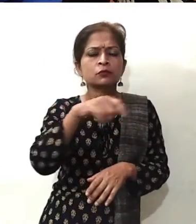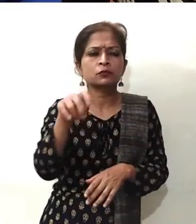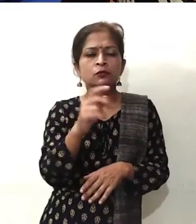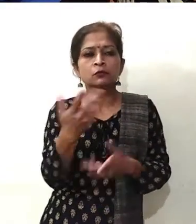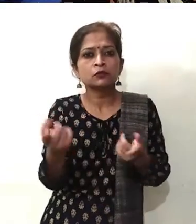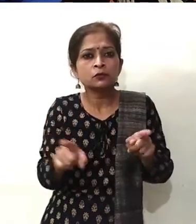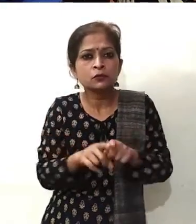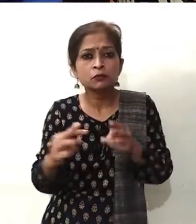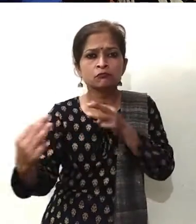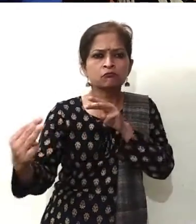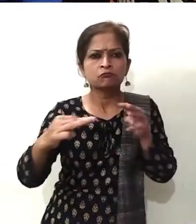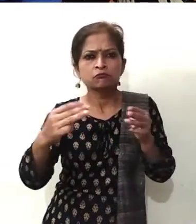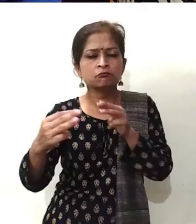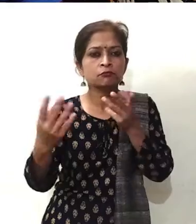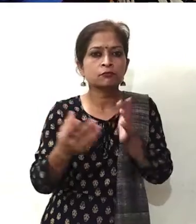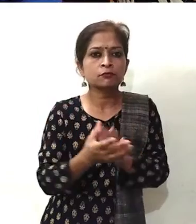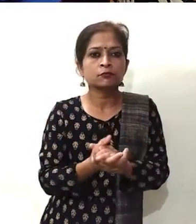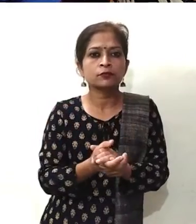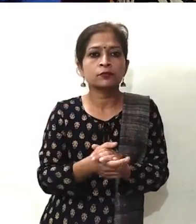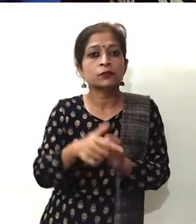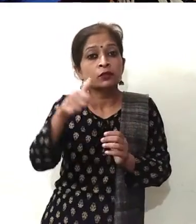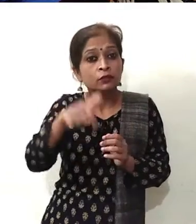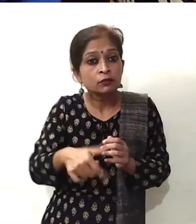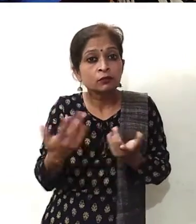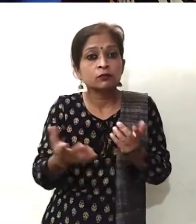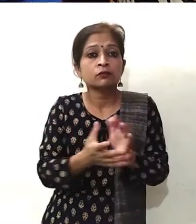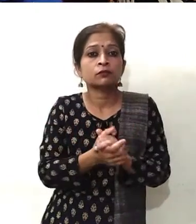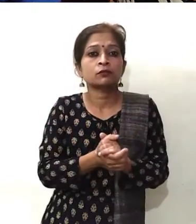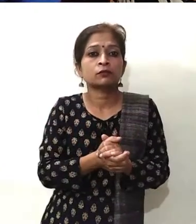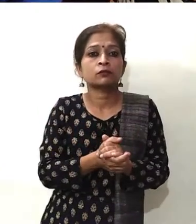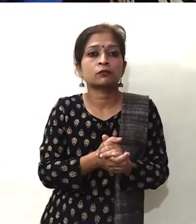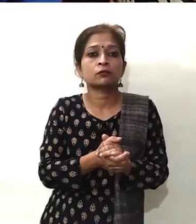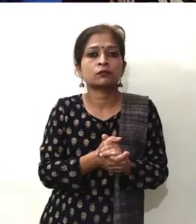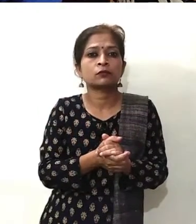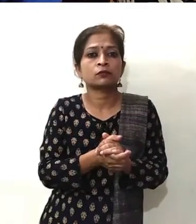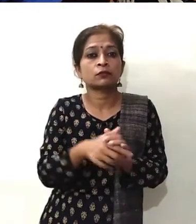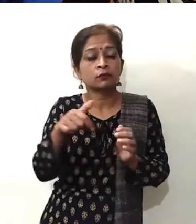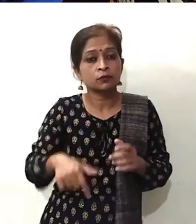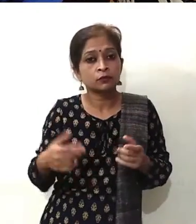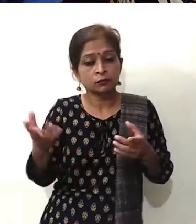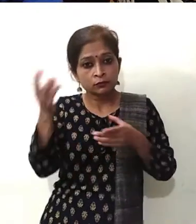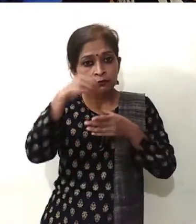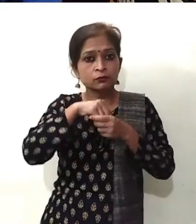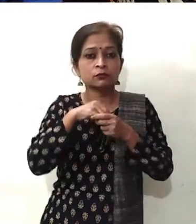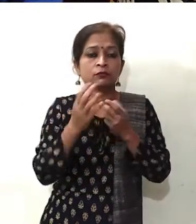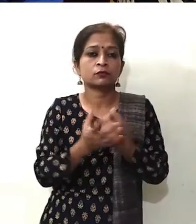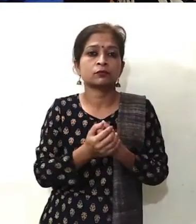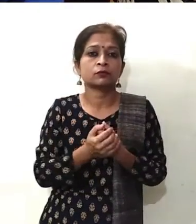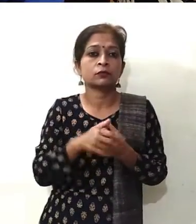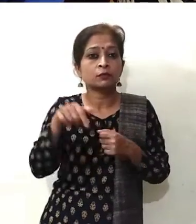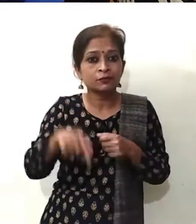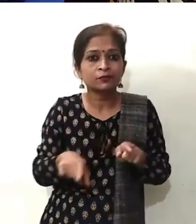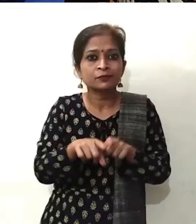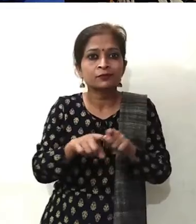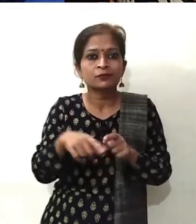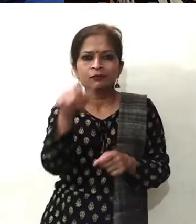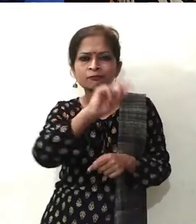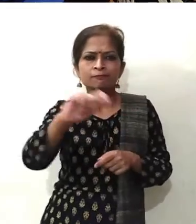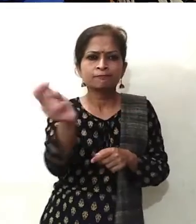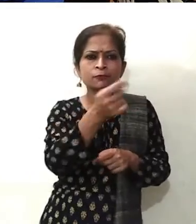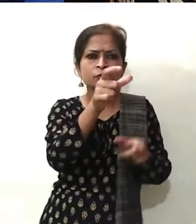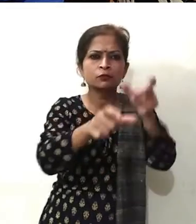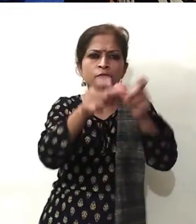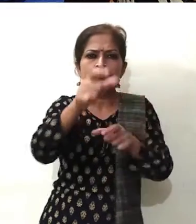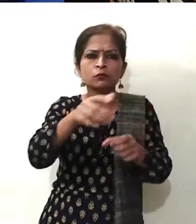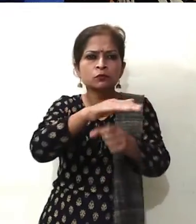है, और वही उसका धर्म, या वही उसे धर्म, यानी हिंदू मुसलमान नहीं, वही उसे धारण किया। तभी वो शहीद या वीर गति एग्जैक्टली, वीर गति इसलिए